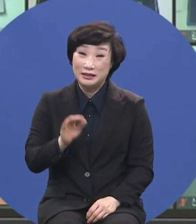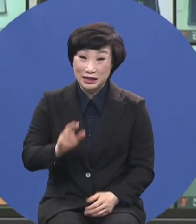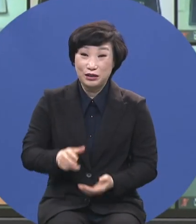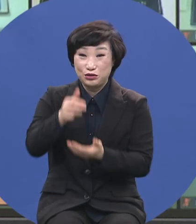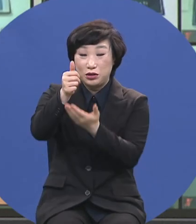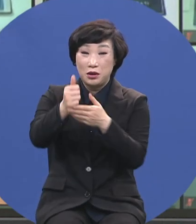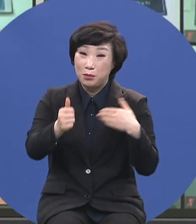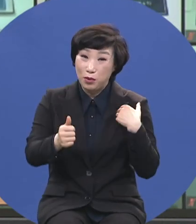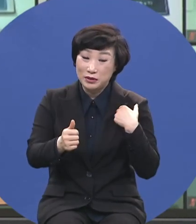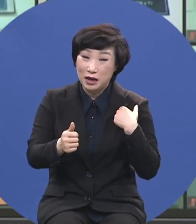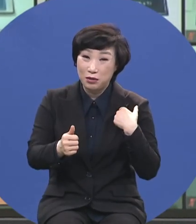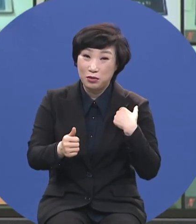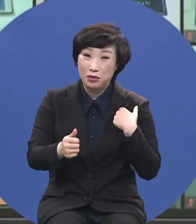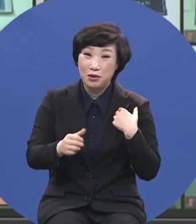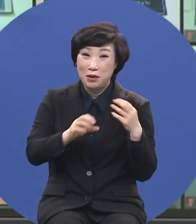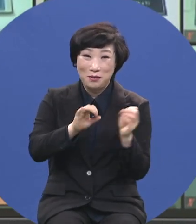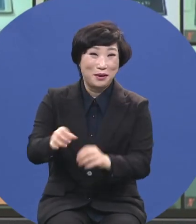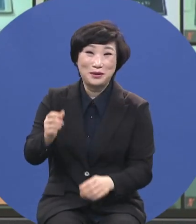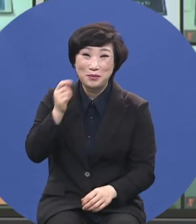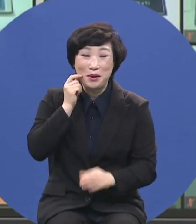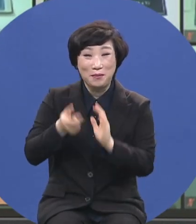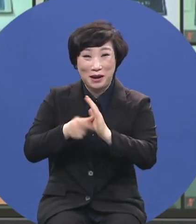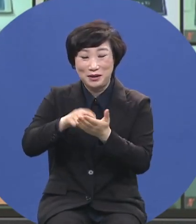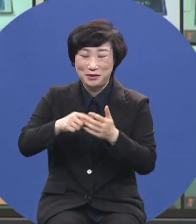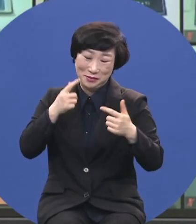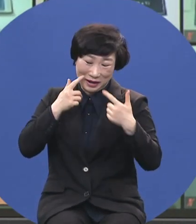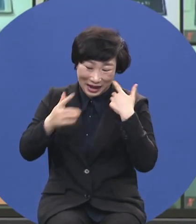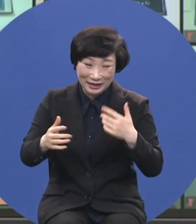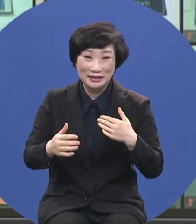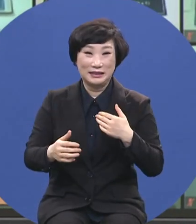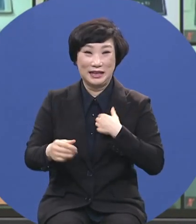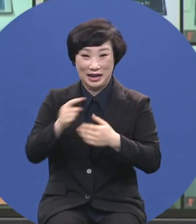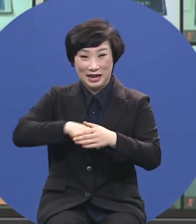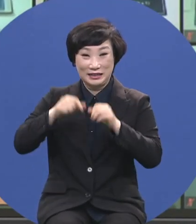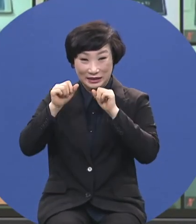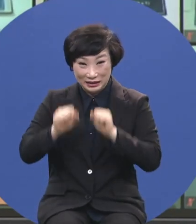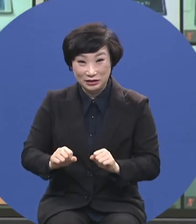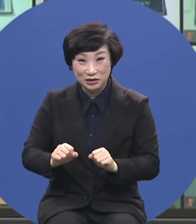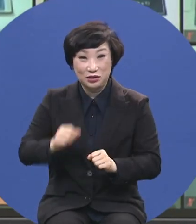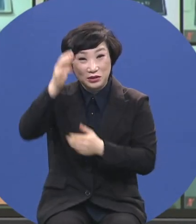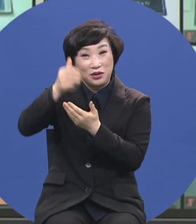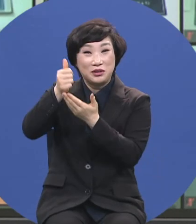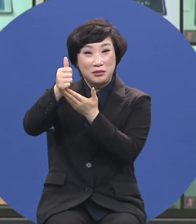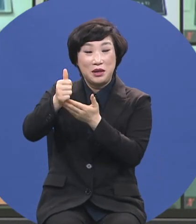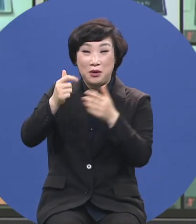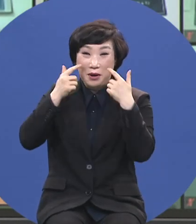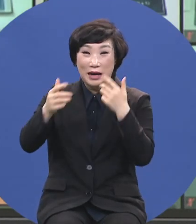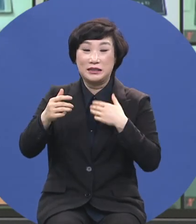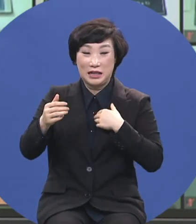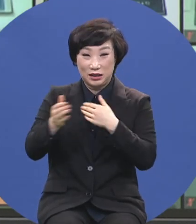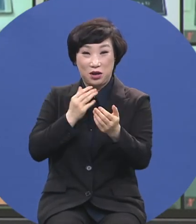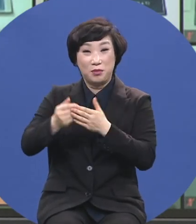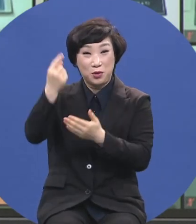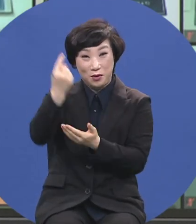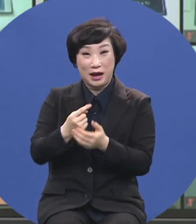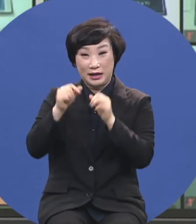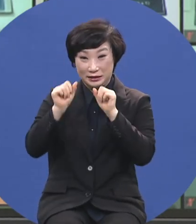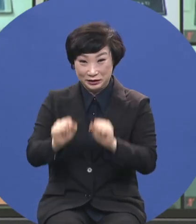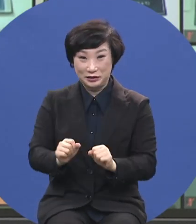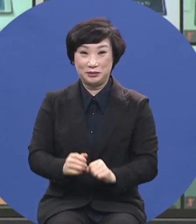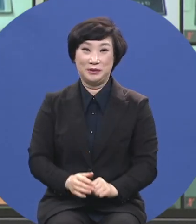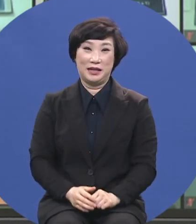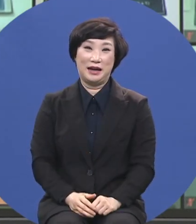주님은 모른다고 부인할 수 없을 만큼 내 안에 성령으로 반드시 경험으로 와 계시다.